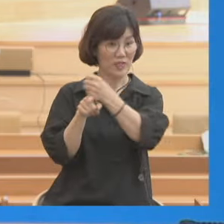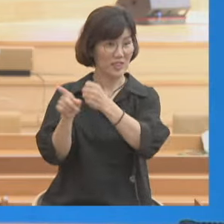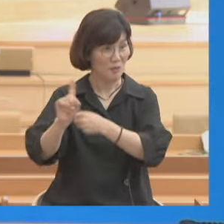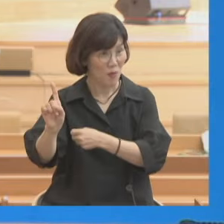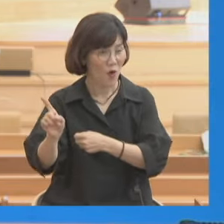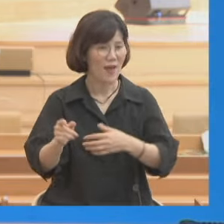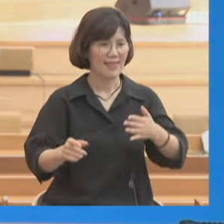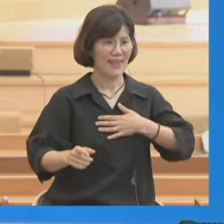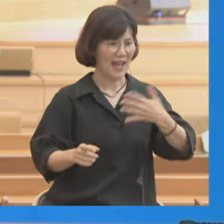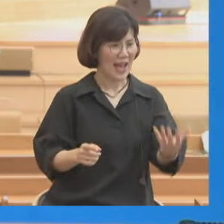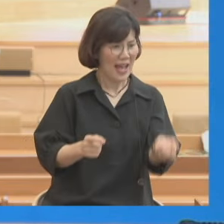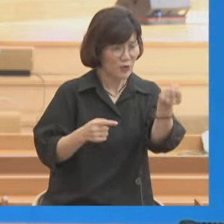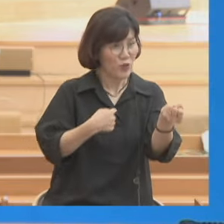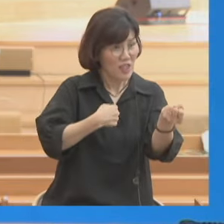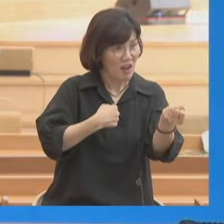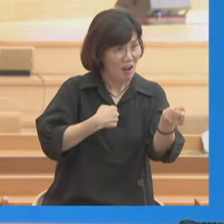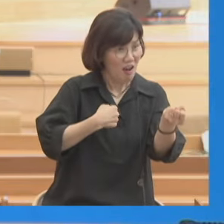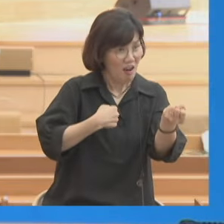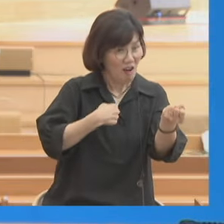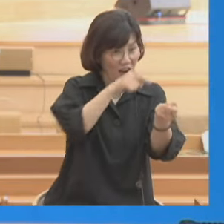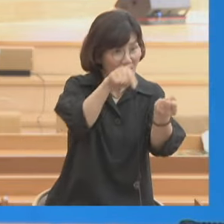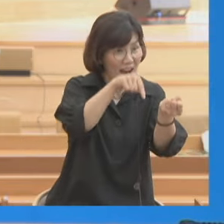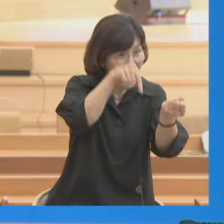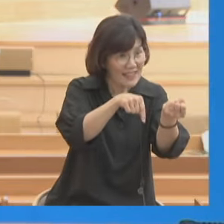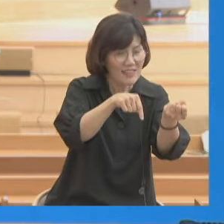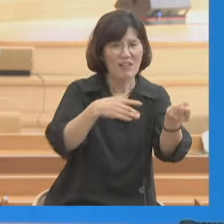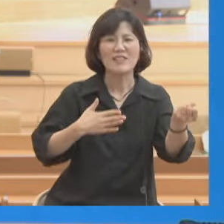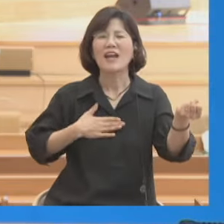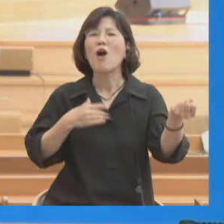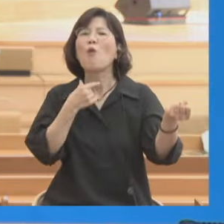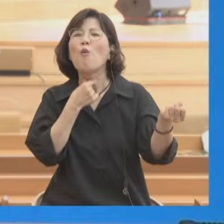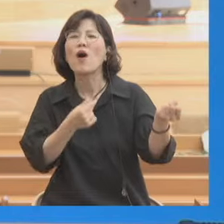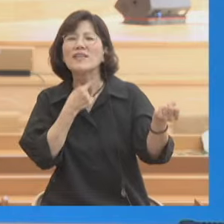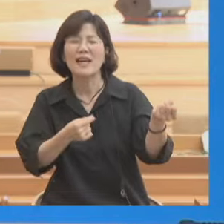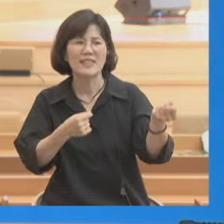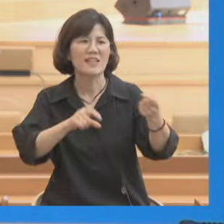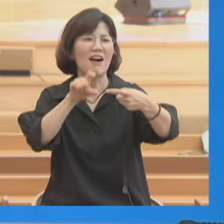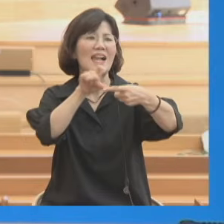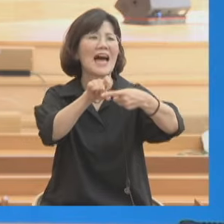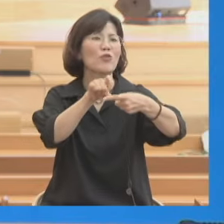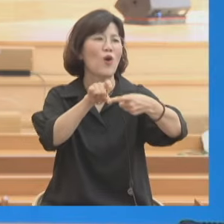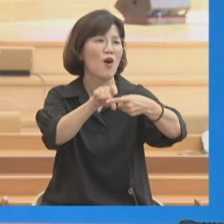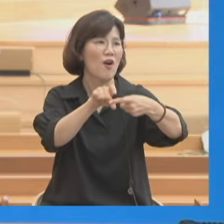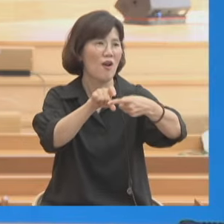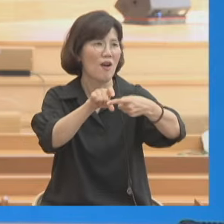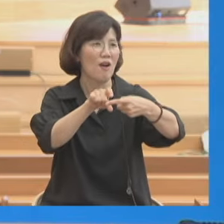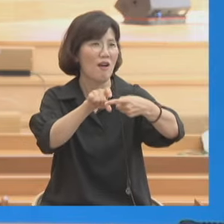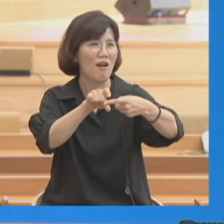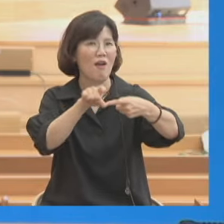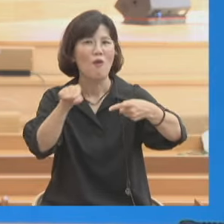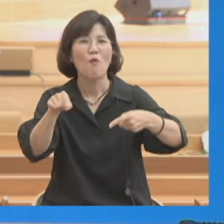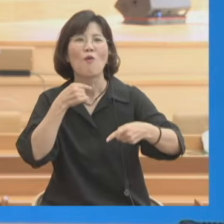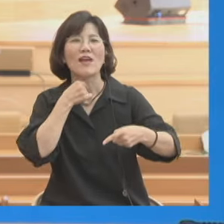것이 있는데 갖고 있는 것에서 내가 원하는 것을 나눈 값이다. 자, 그러면